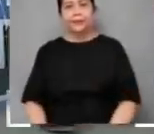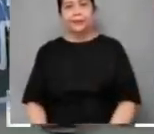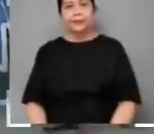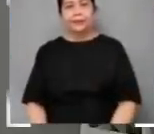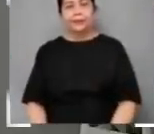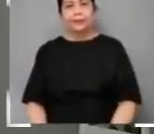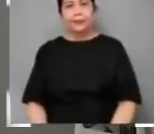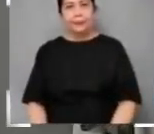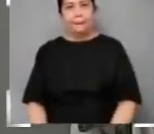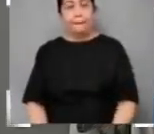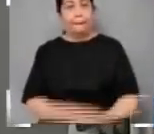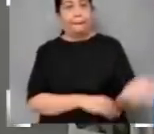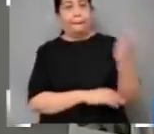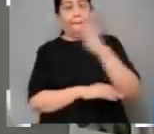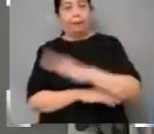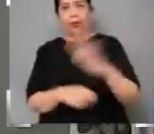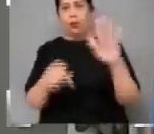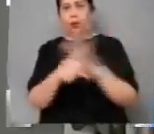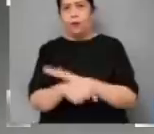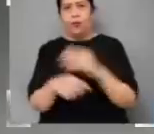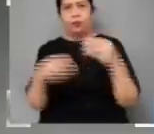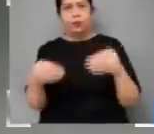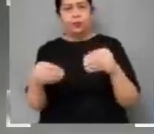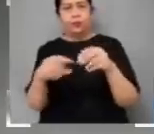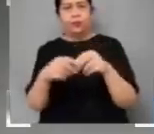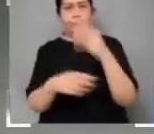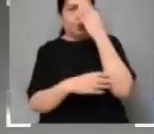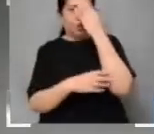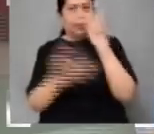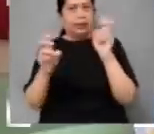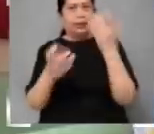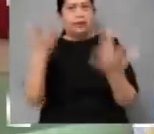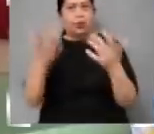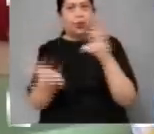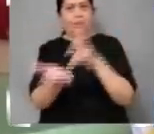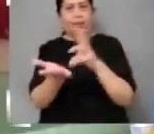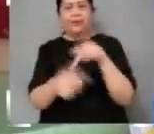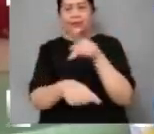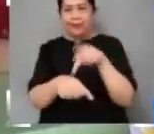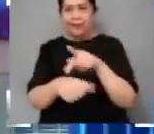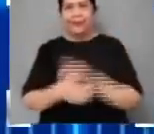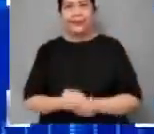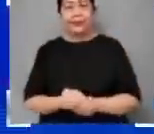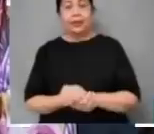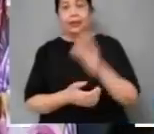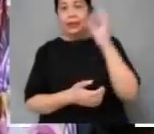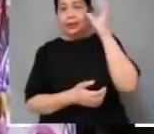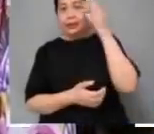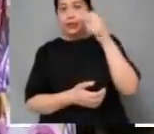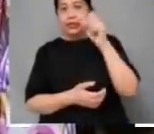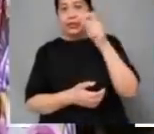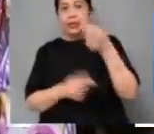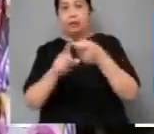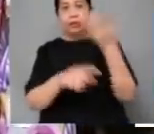Maghapong puno ang mga tindahan ng paputok sa Bukawi, Bulacan at tinaguri ang fireworks capital ng bansa. Si Chester galing pa sa Batangas. Every year